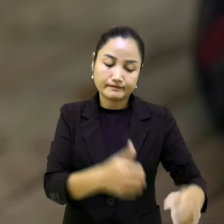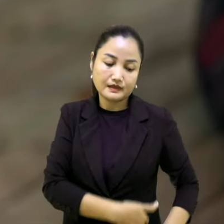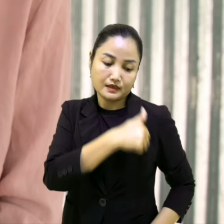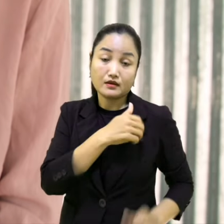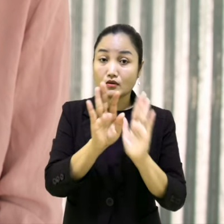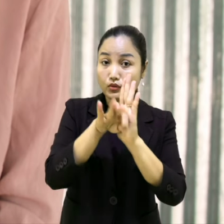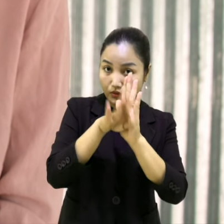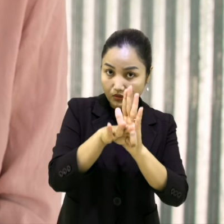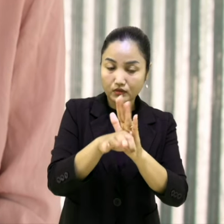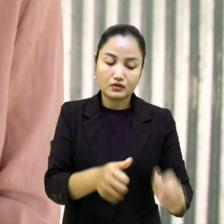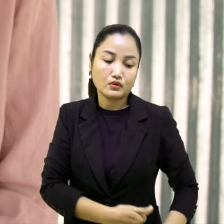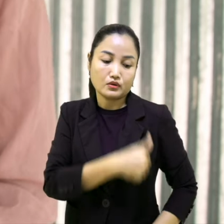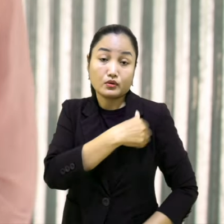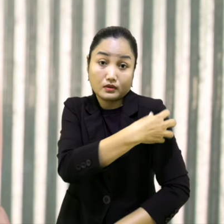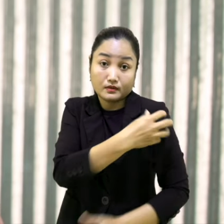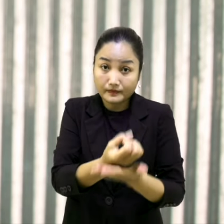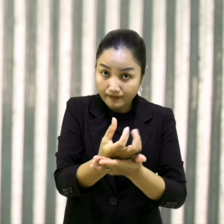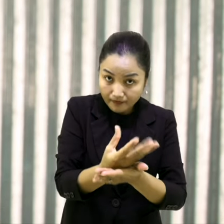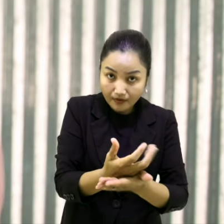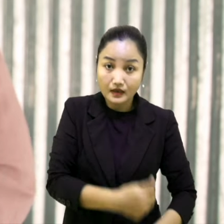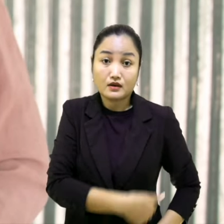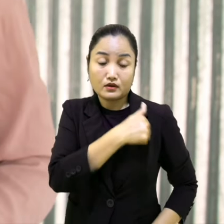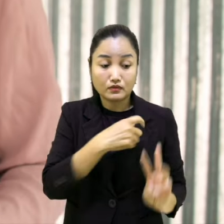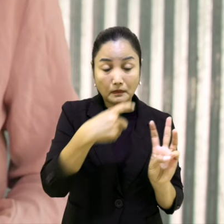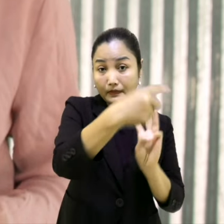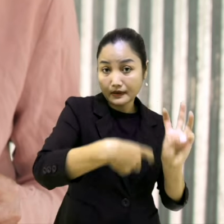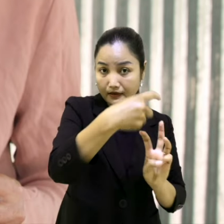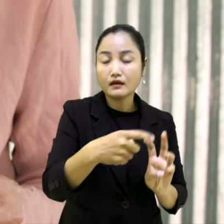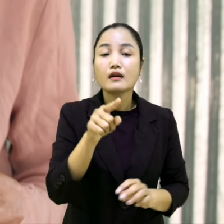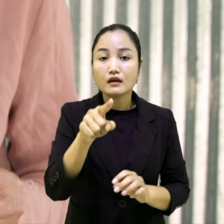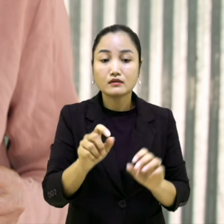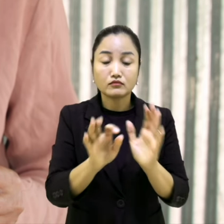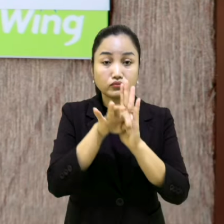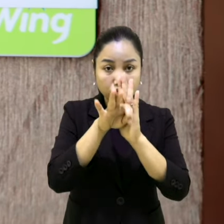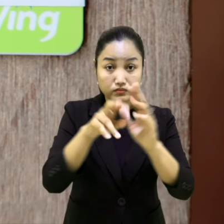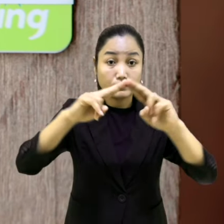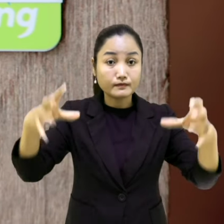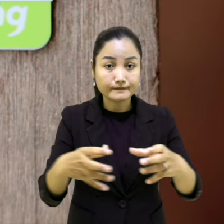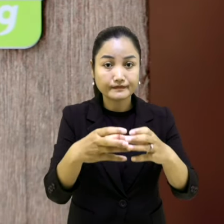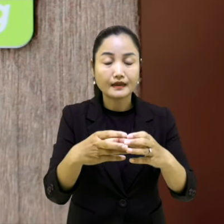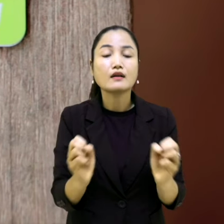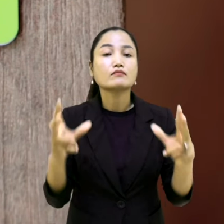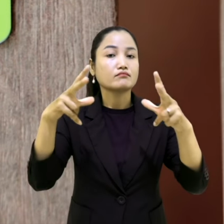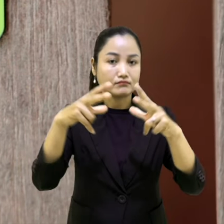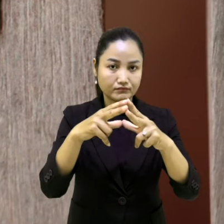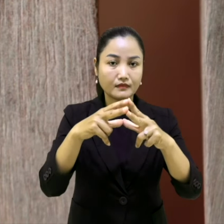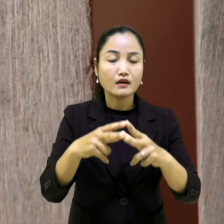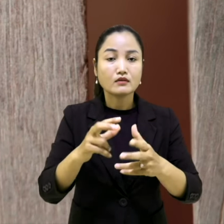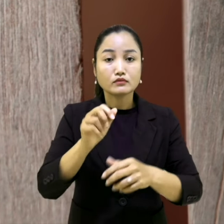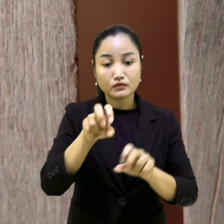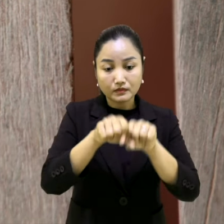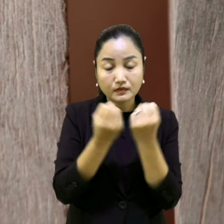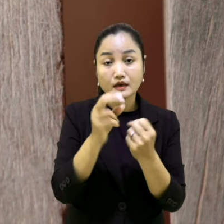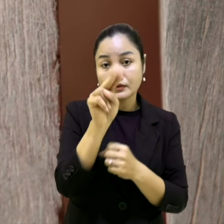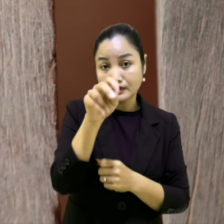cúng cờ xuống sẽ tự cách nâng hệ đại vật thổ cờ xuống hạp tấy cờ xuống phản cá nâng cờ xuống sông cồn bậc cách ở tây tạ dù tự chốn